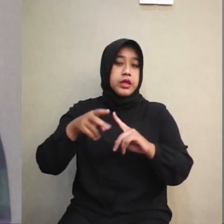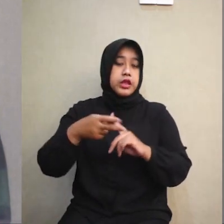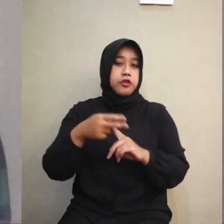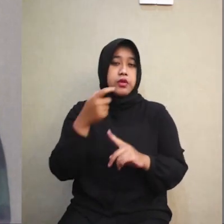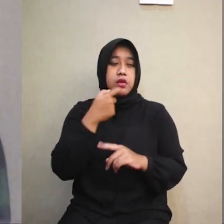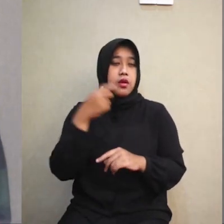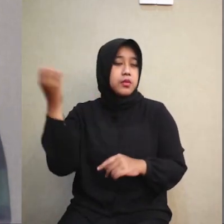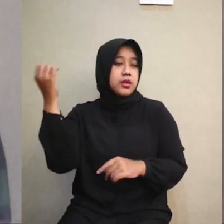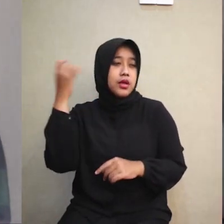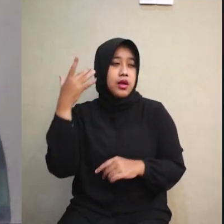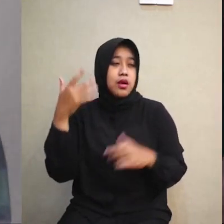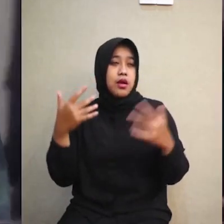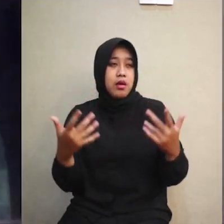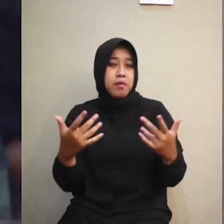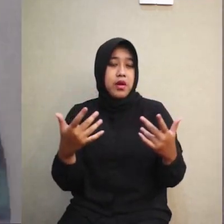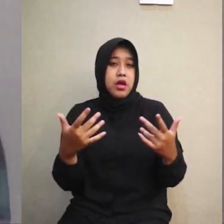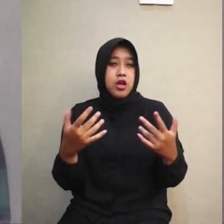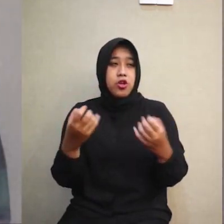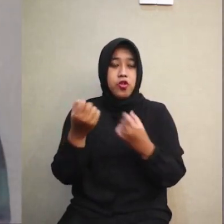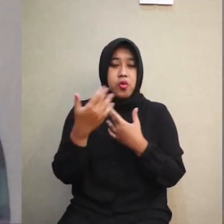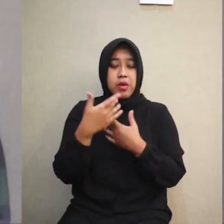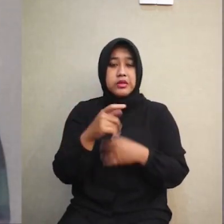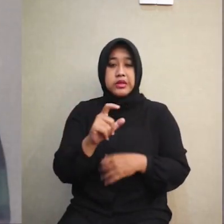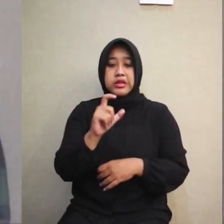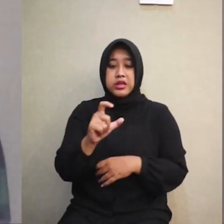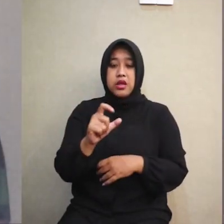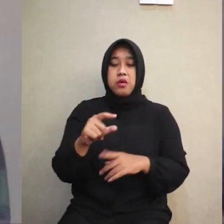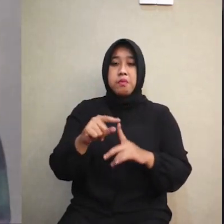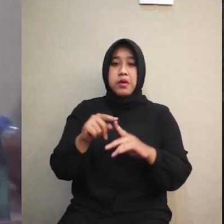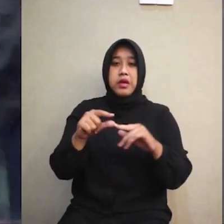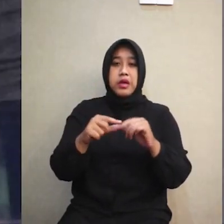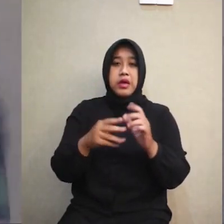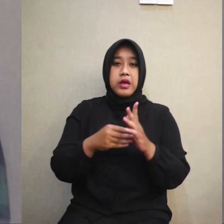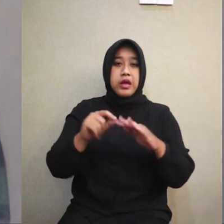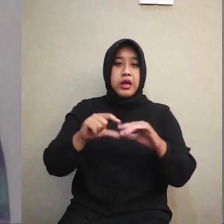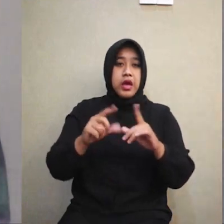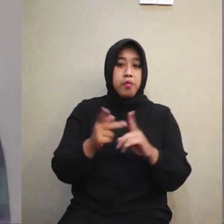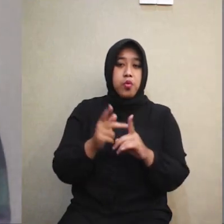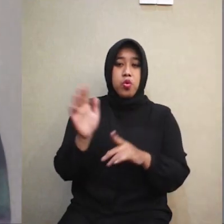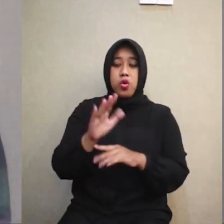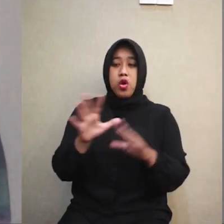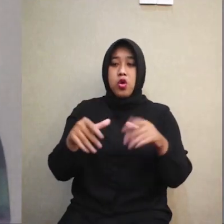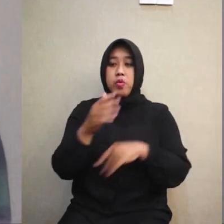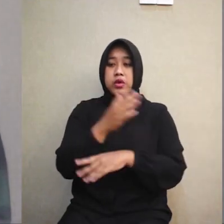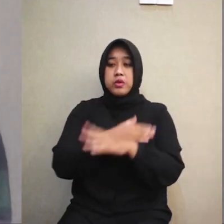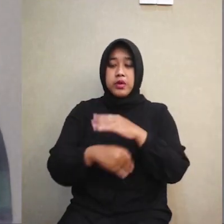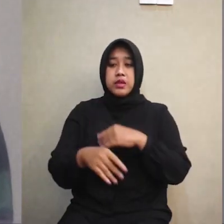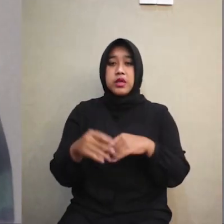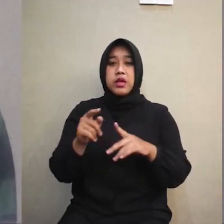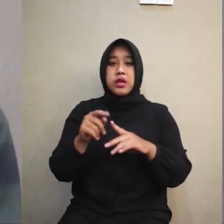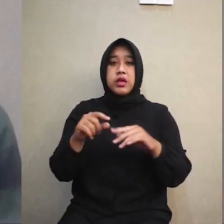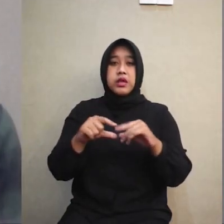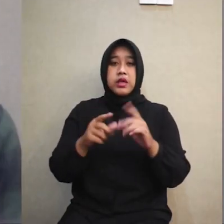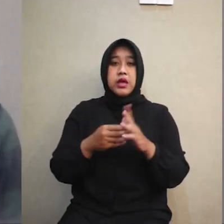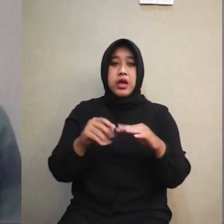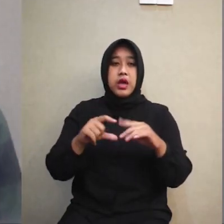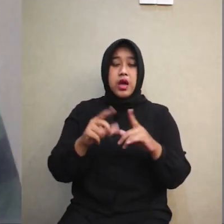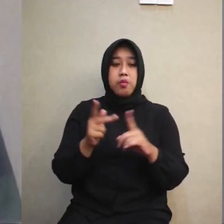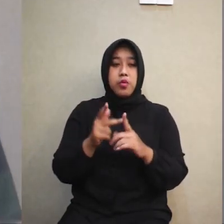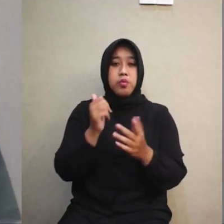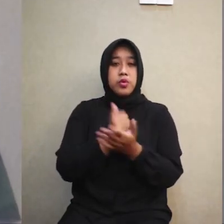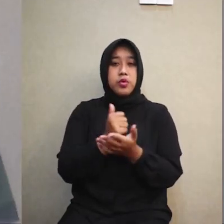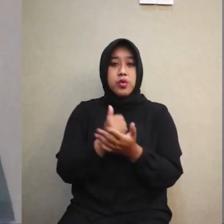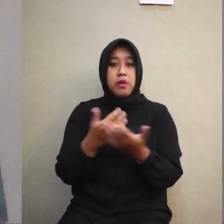mendengarkan keterangan calon pengampu bukan penyandang disabilitasnya yang akan diampuh nah jadi itu